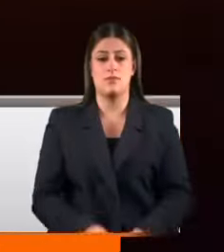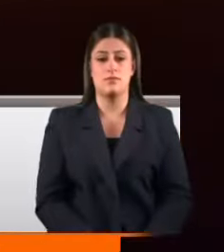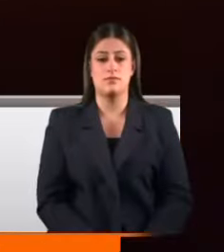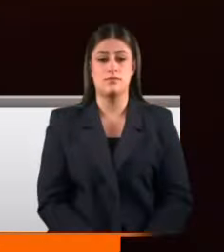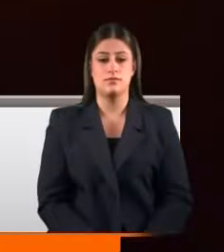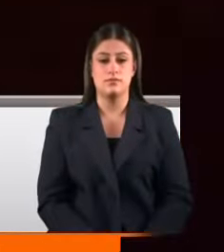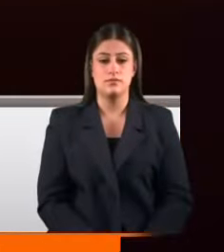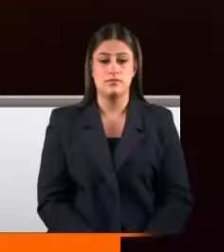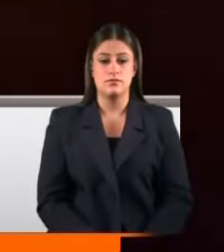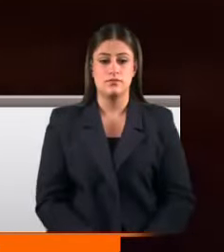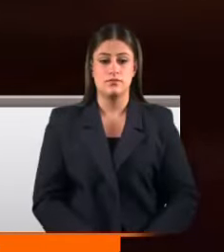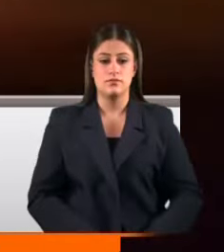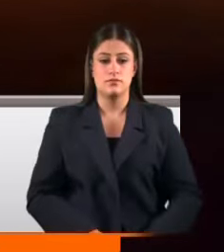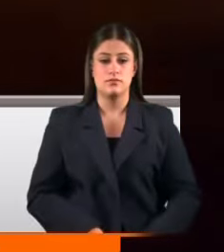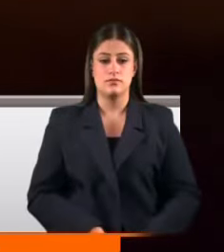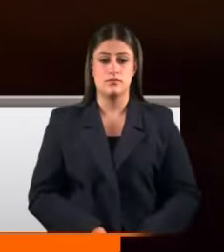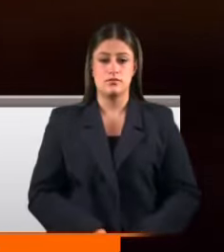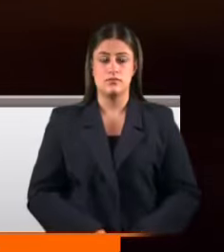mı? İnekler!